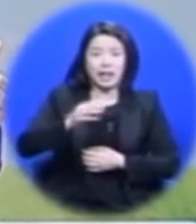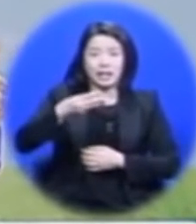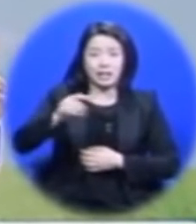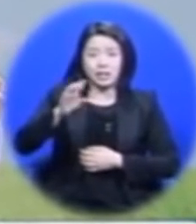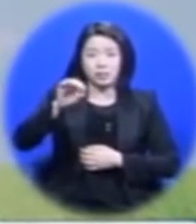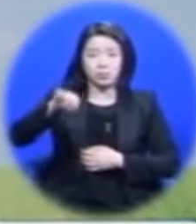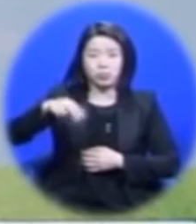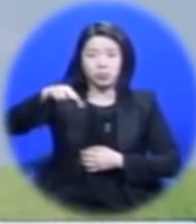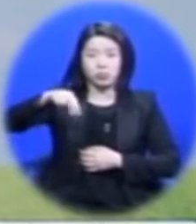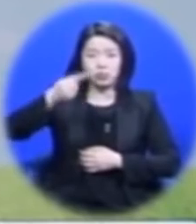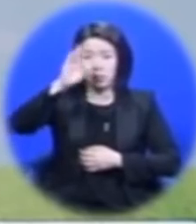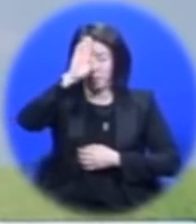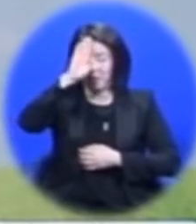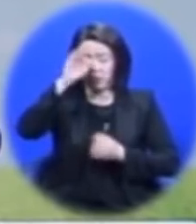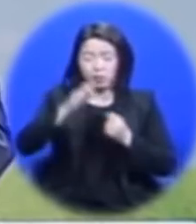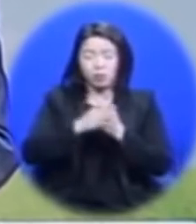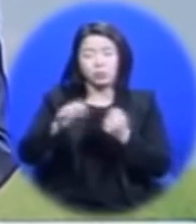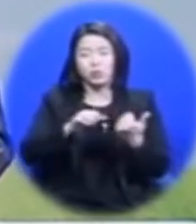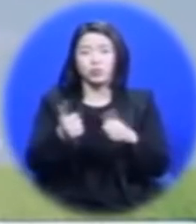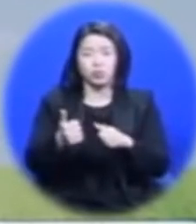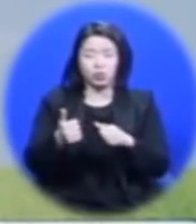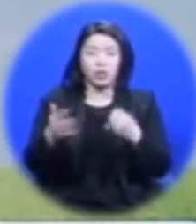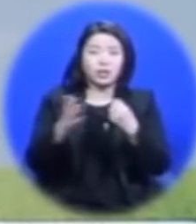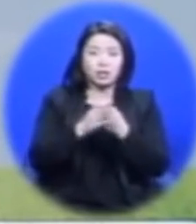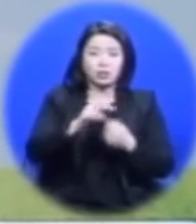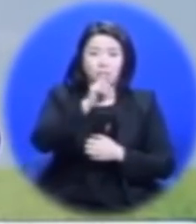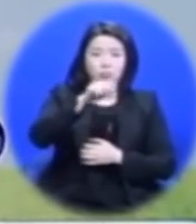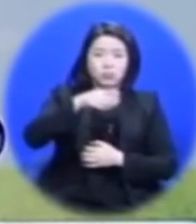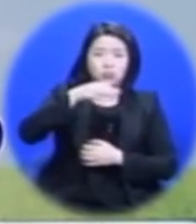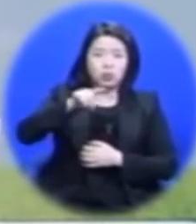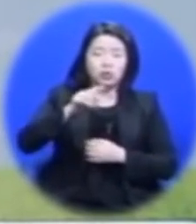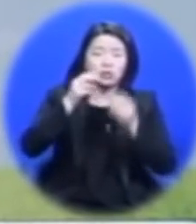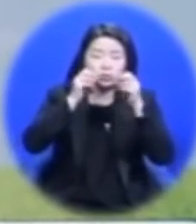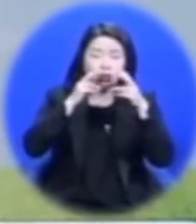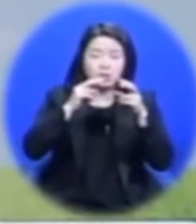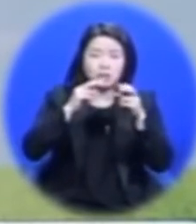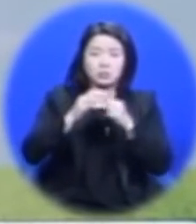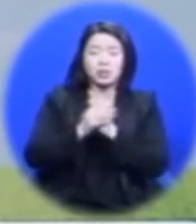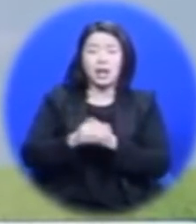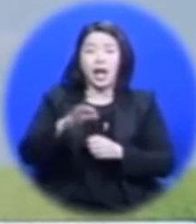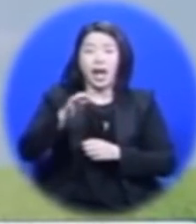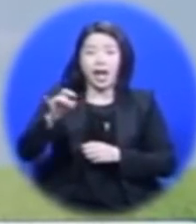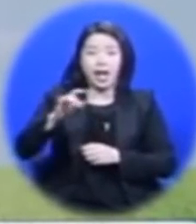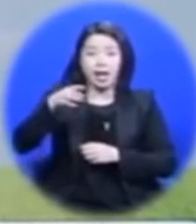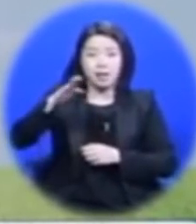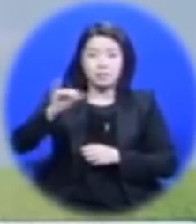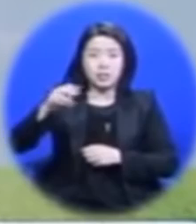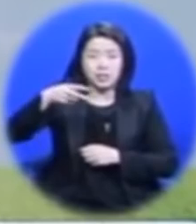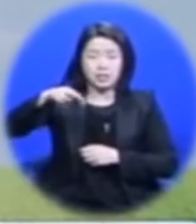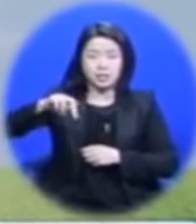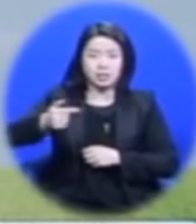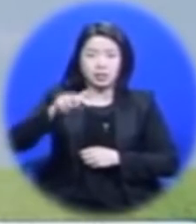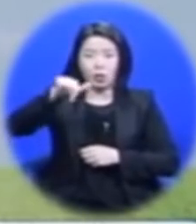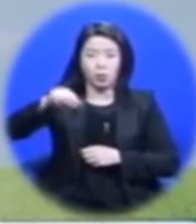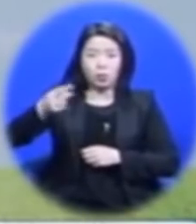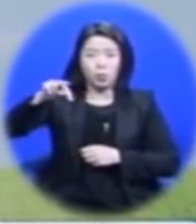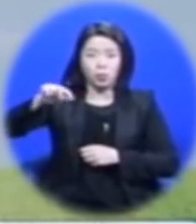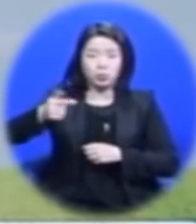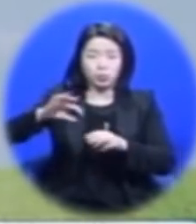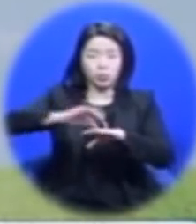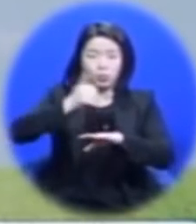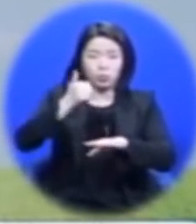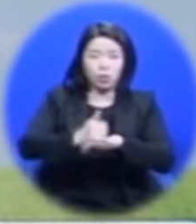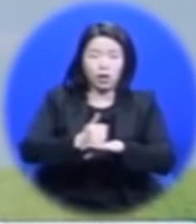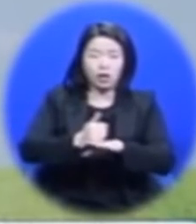겁니다. 그래서 이 무어 선교사님이 에비슨이라고 하는 고종 황제의 그 주치의입니다.